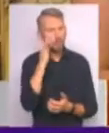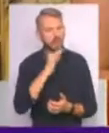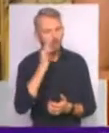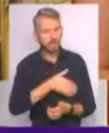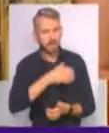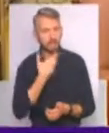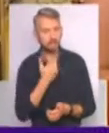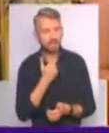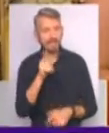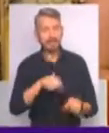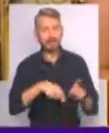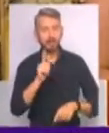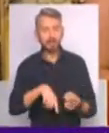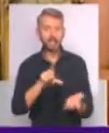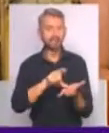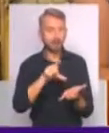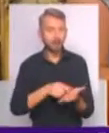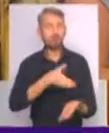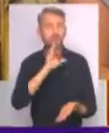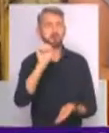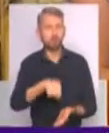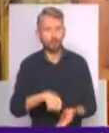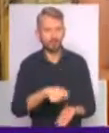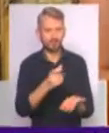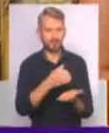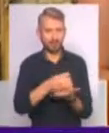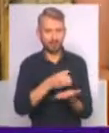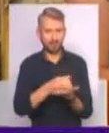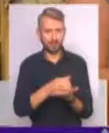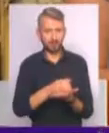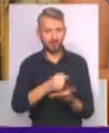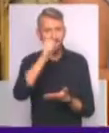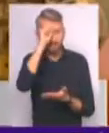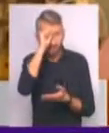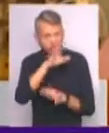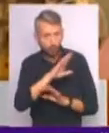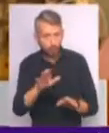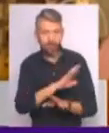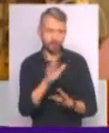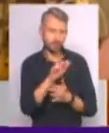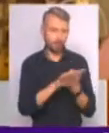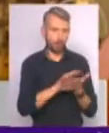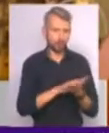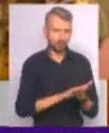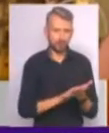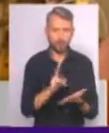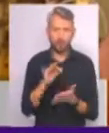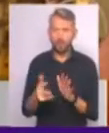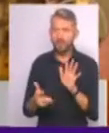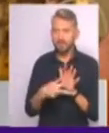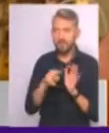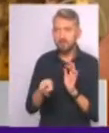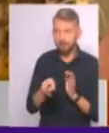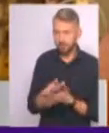Иногда стаканчик вы можете выпить. Знаете, как говорят, не согрешишь, не покаешься. Но вот так не, ну, литрами 8 литров,